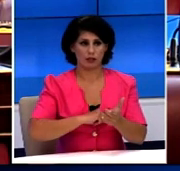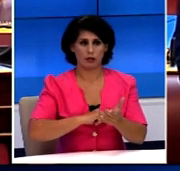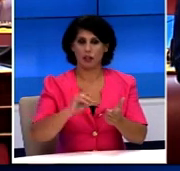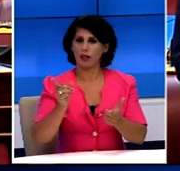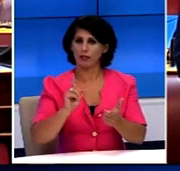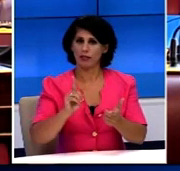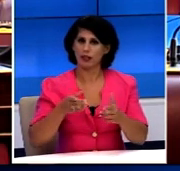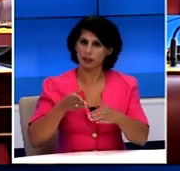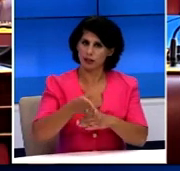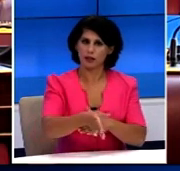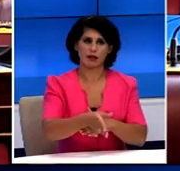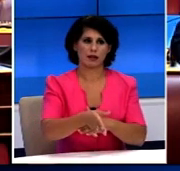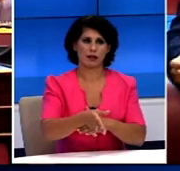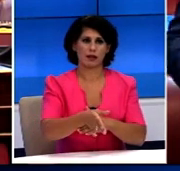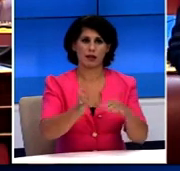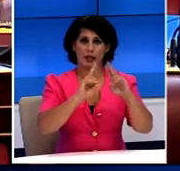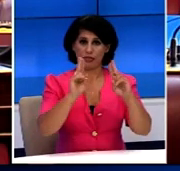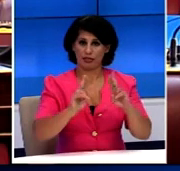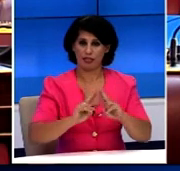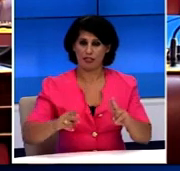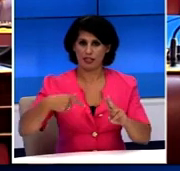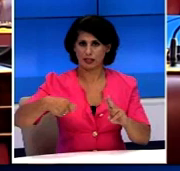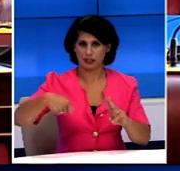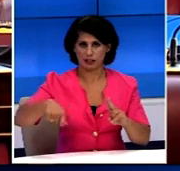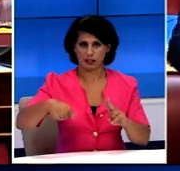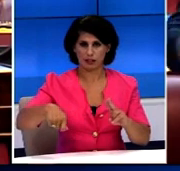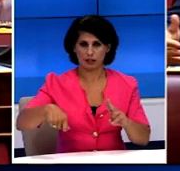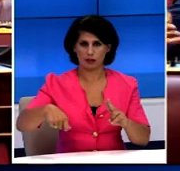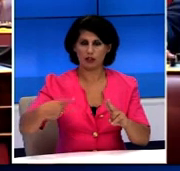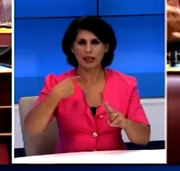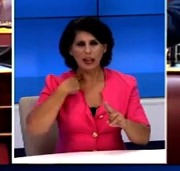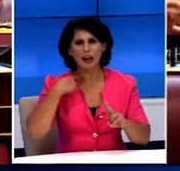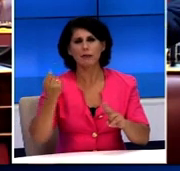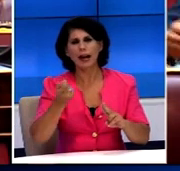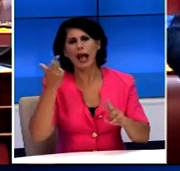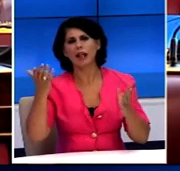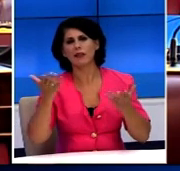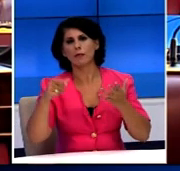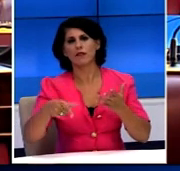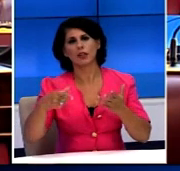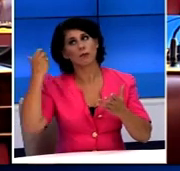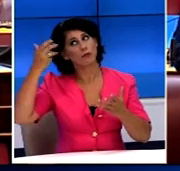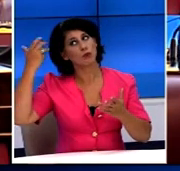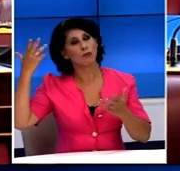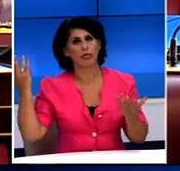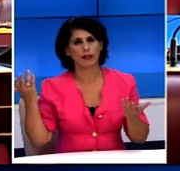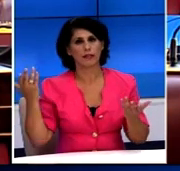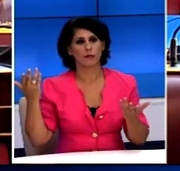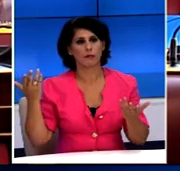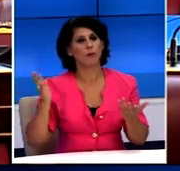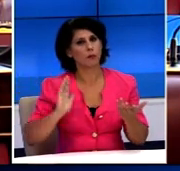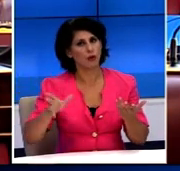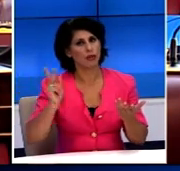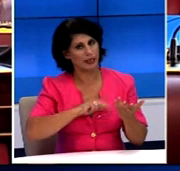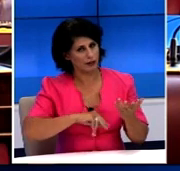δεν είναι να πάμε σε ένα διεθνές δικαστήριο και να χάσουμε κάτι από αυτά που υποθέταμε ότι μπορεί